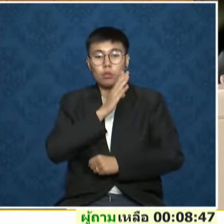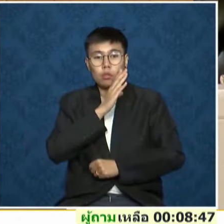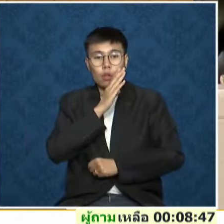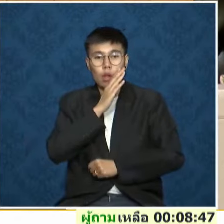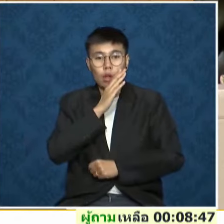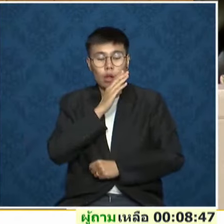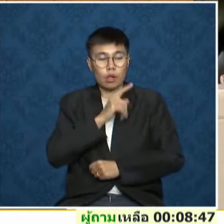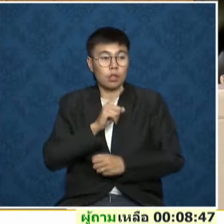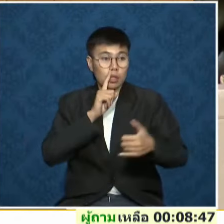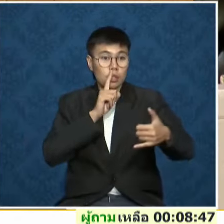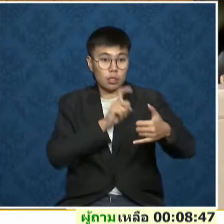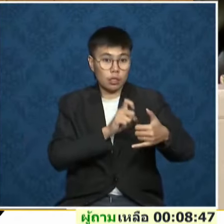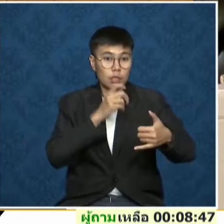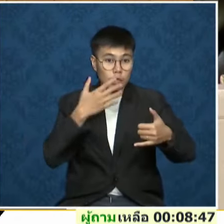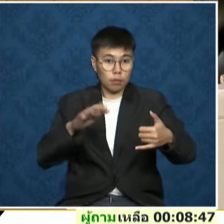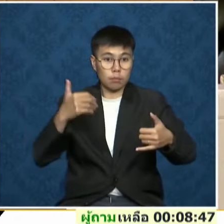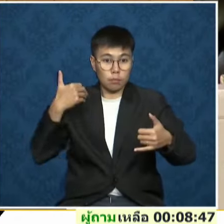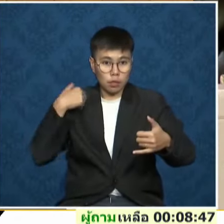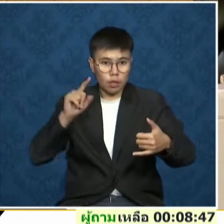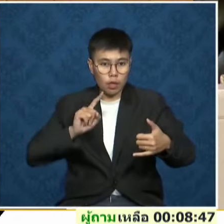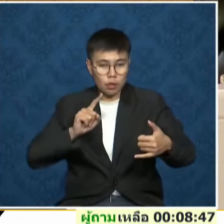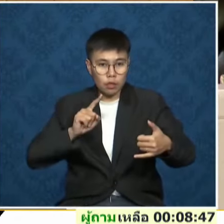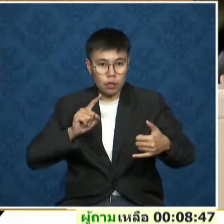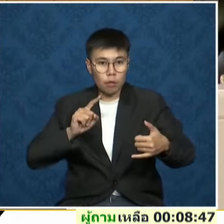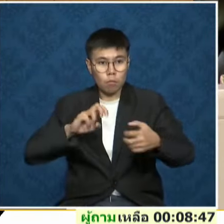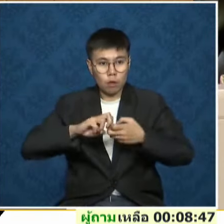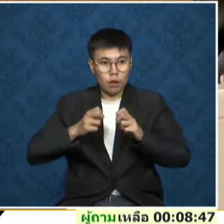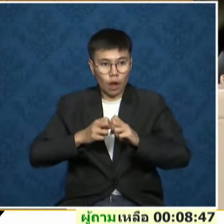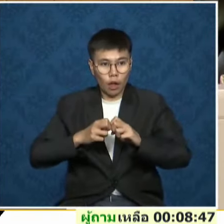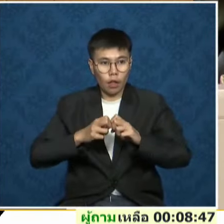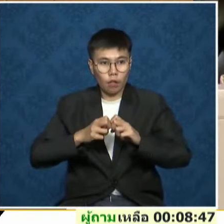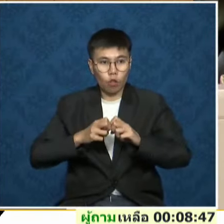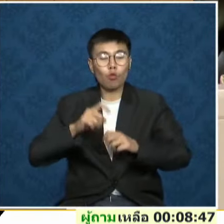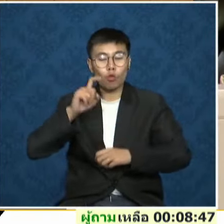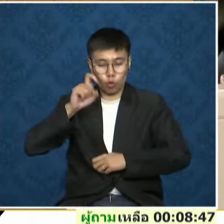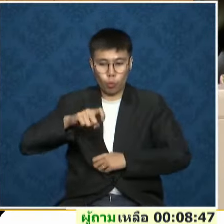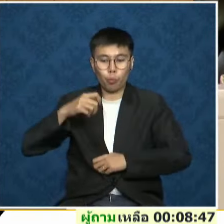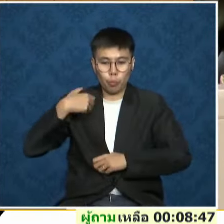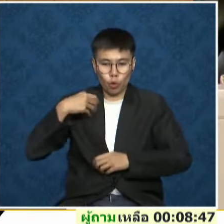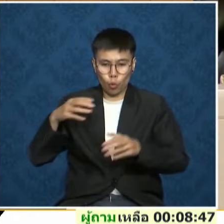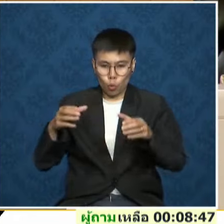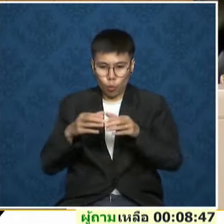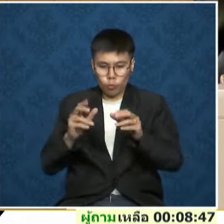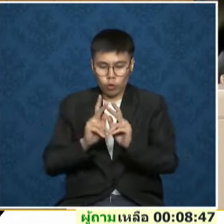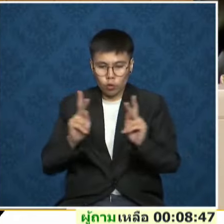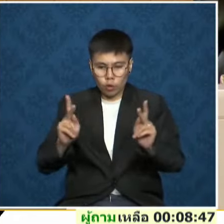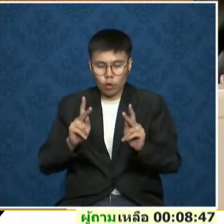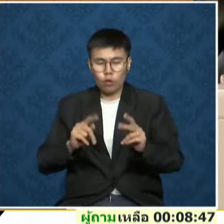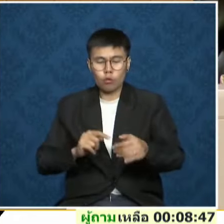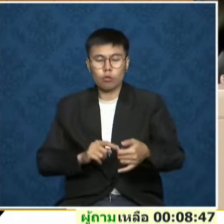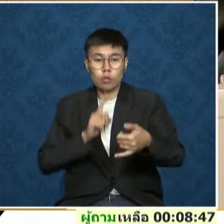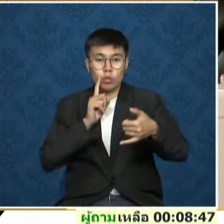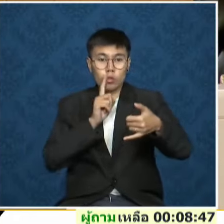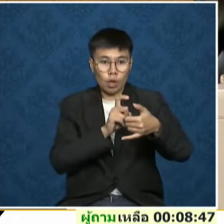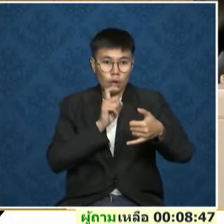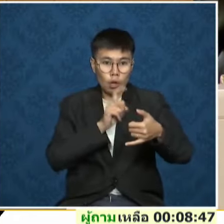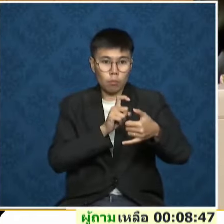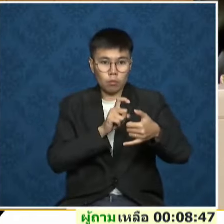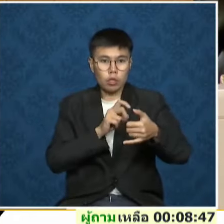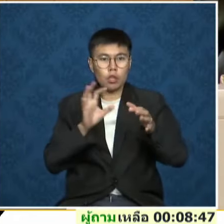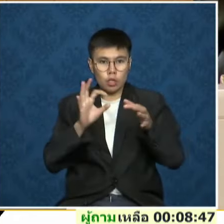สืบแล้วนะครับมีมูลก็ต้องตั้งคณะสอบสวนวินัยร้ายแรงนะ